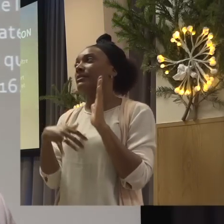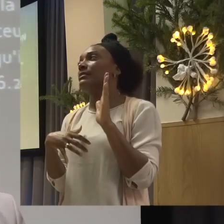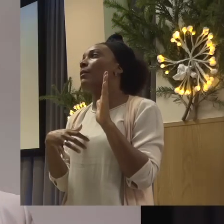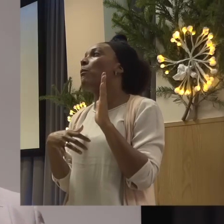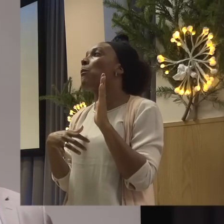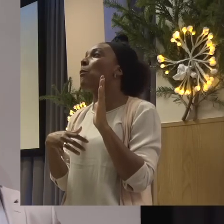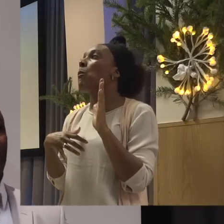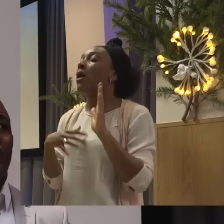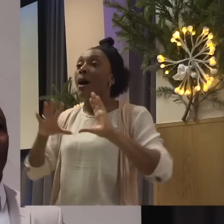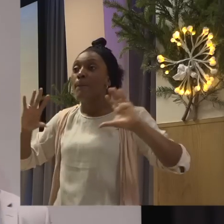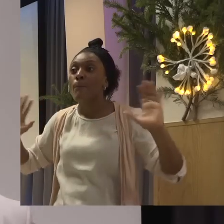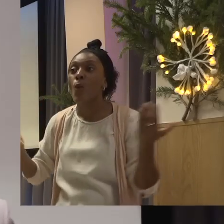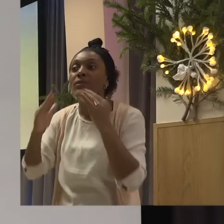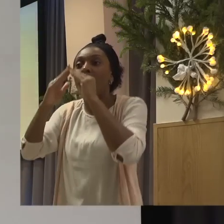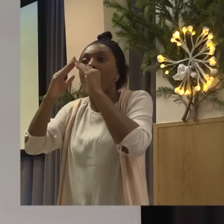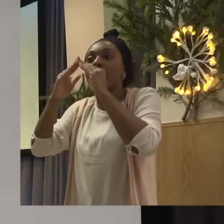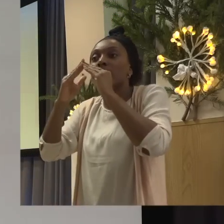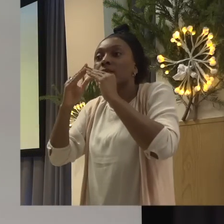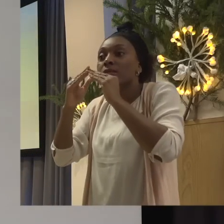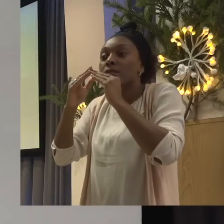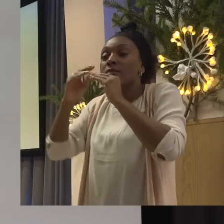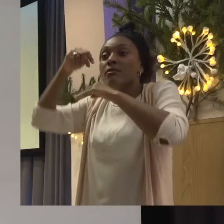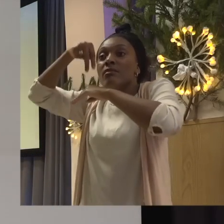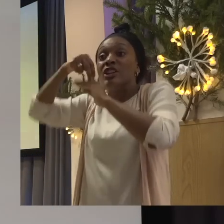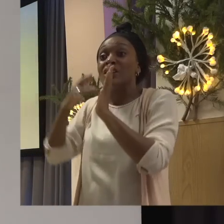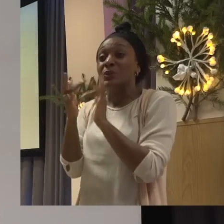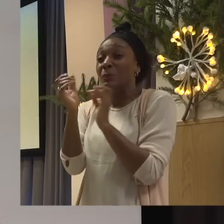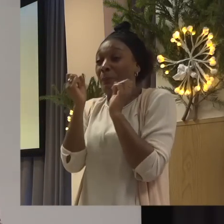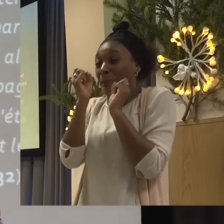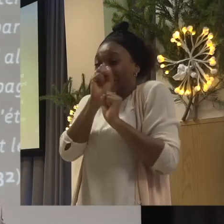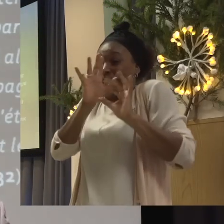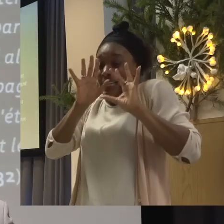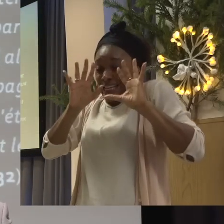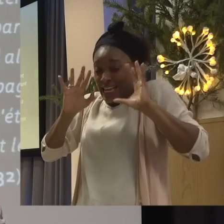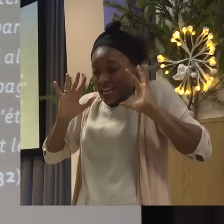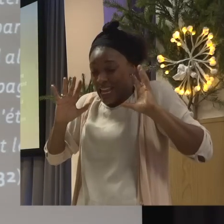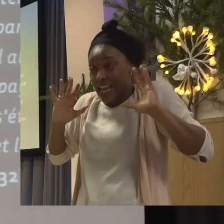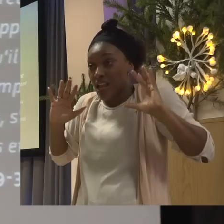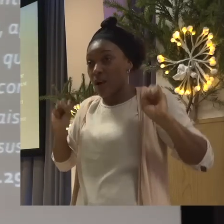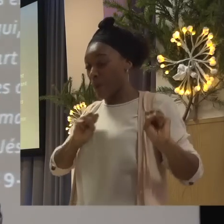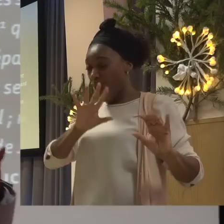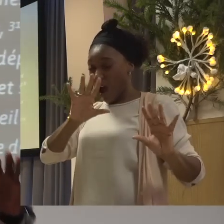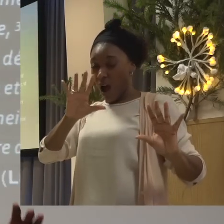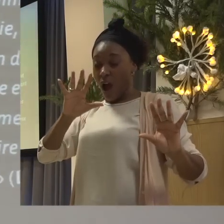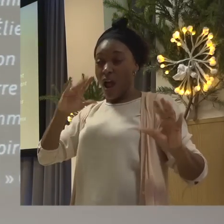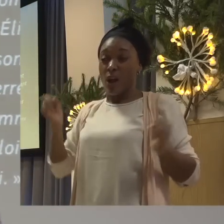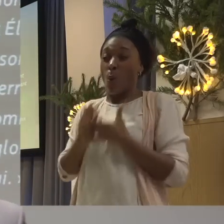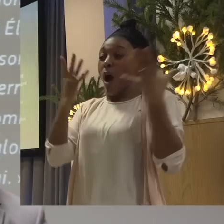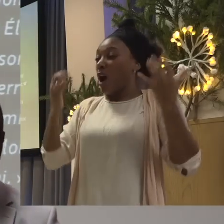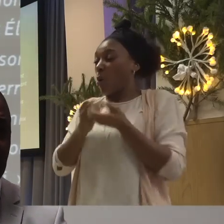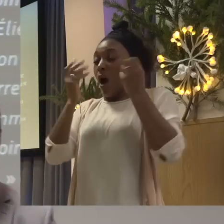la montagne de transfiguration comme un texte qui est là juste pour nous montrer le fait qu'il y avait une